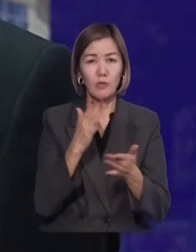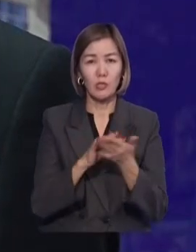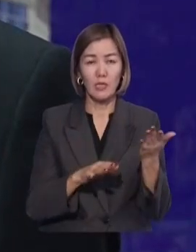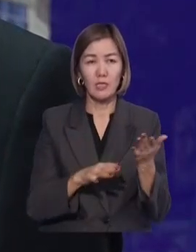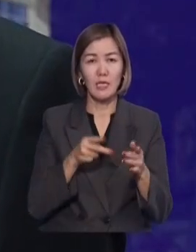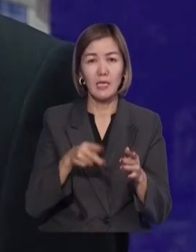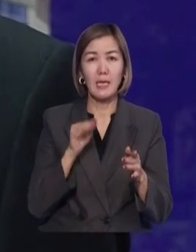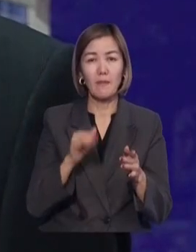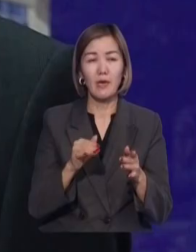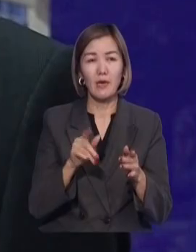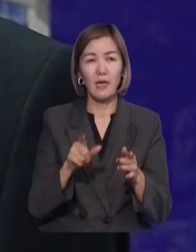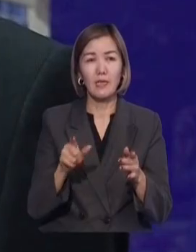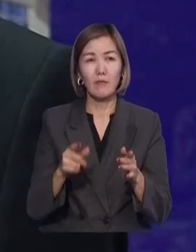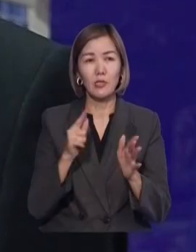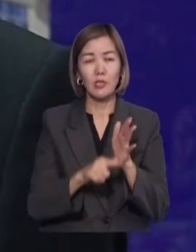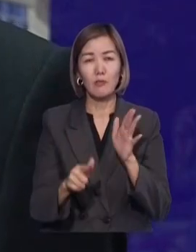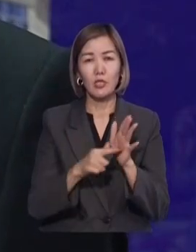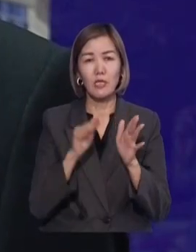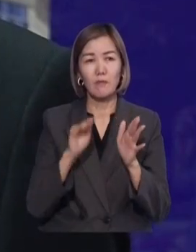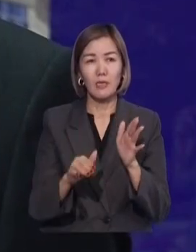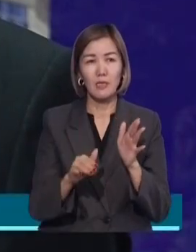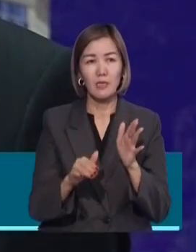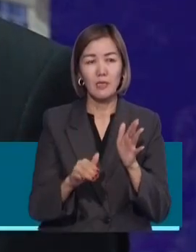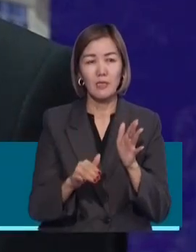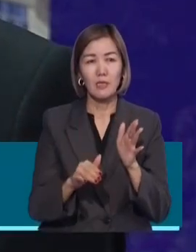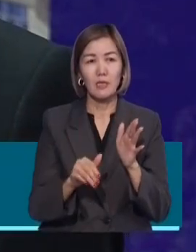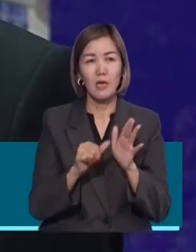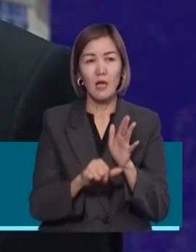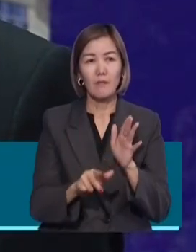мың адамның 77 мыңы не болмаса